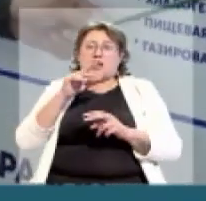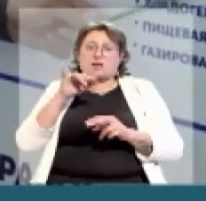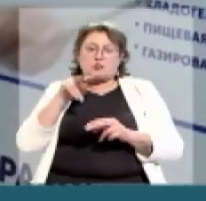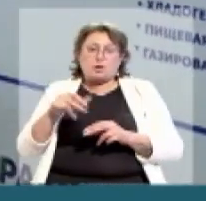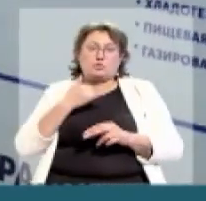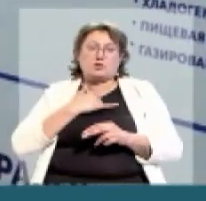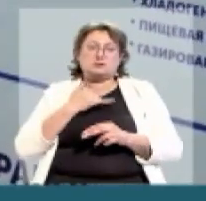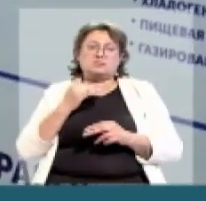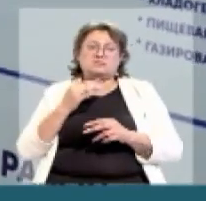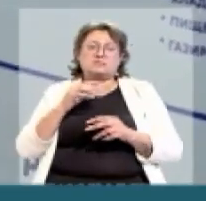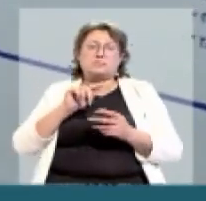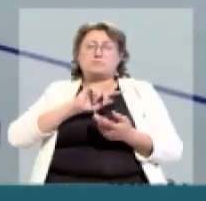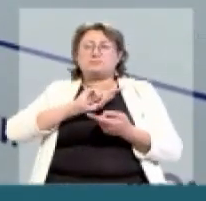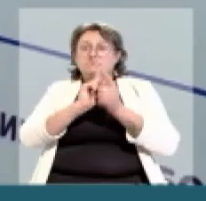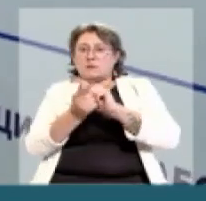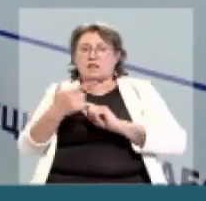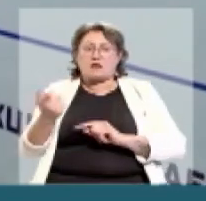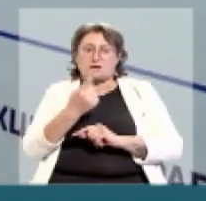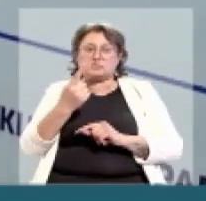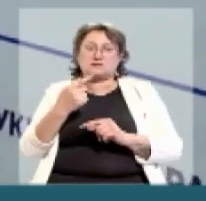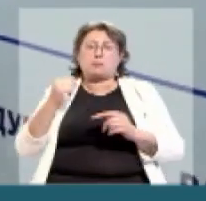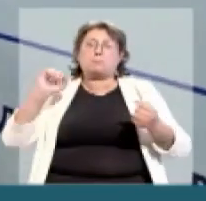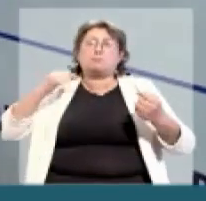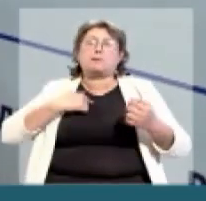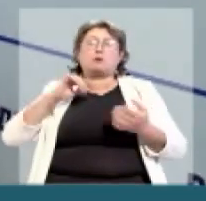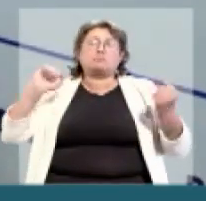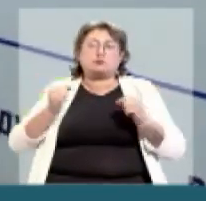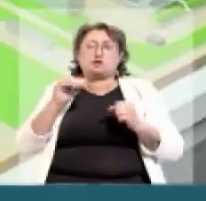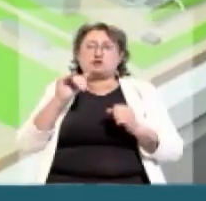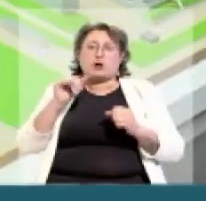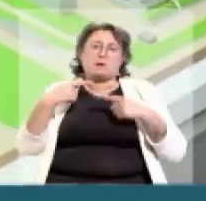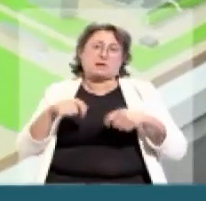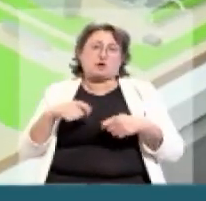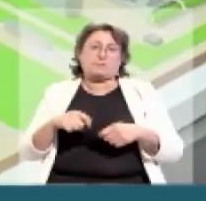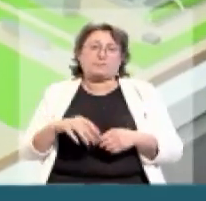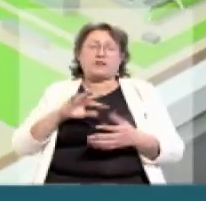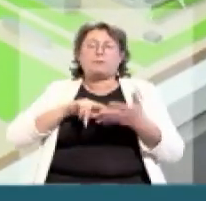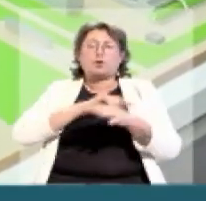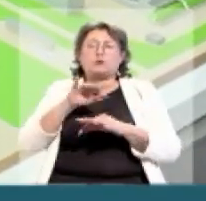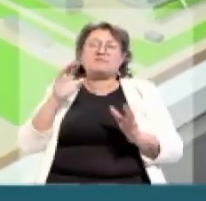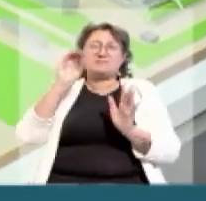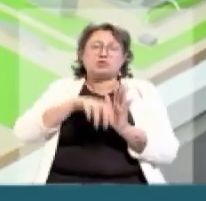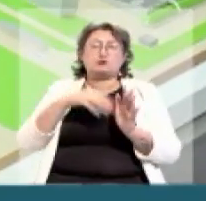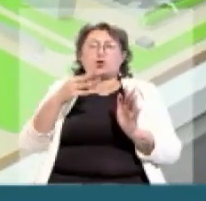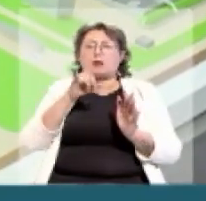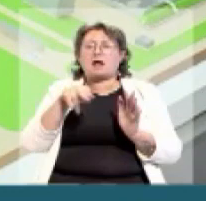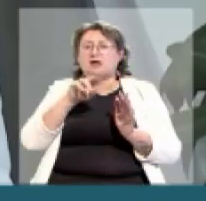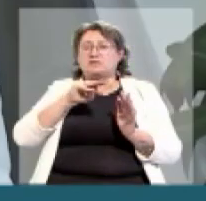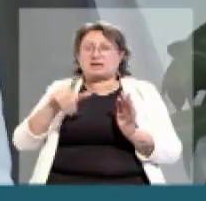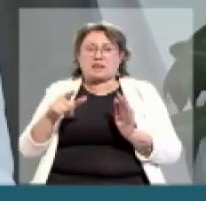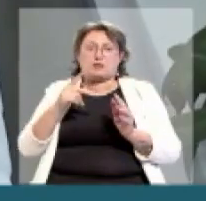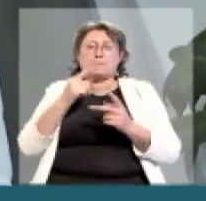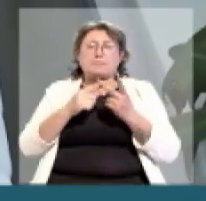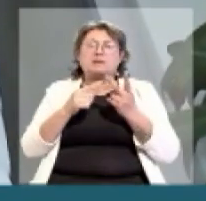у нас мы выделяем газ, который мы сжижаем и продаем. В проект инвестировано 40 миллиардов тенге,